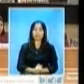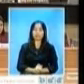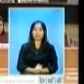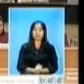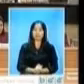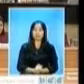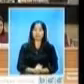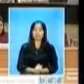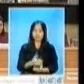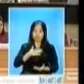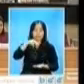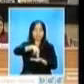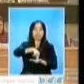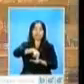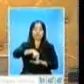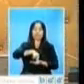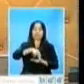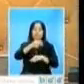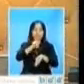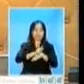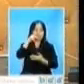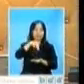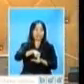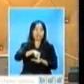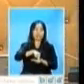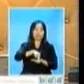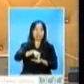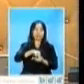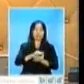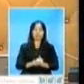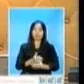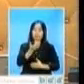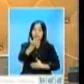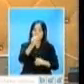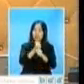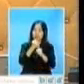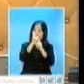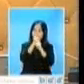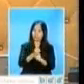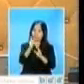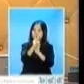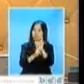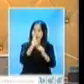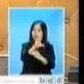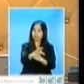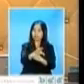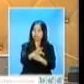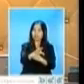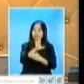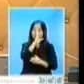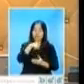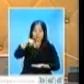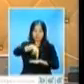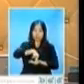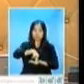นี่คืออดีตรองประธานสวเขาติติงกลางสภาเลยนะฮะแล้วคุณนิคมก็ยังยืนกระต่ายขาเดียวอยู่อย่างนั้นเนี่ยมันทำให้การประชุม